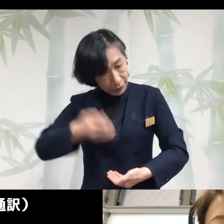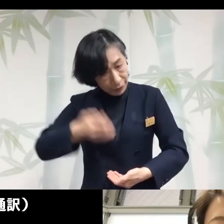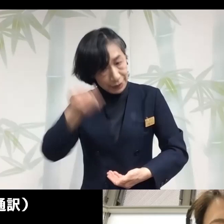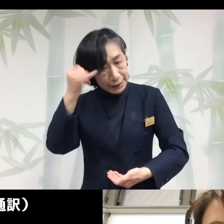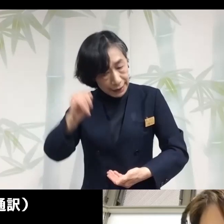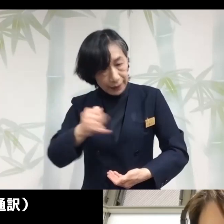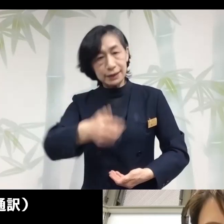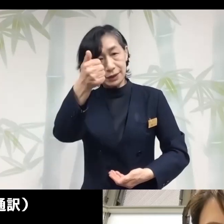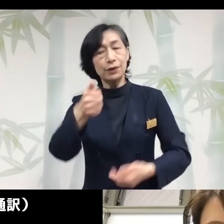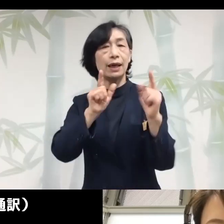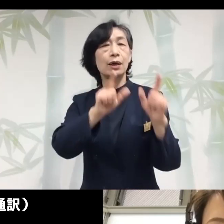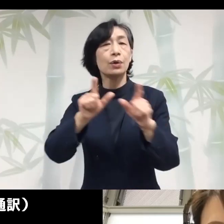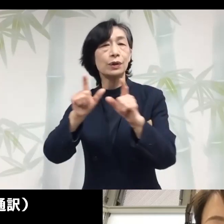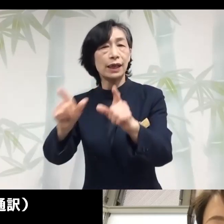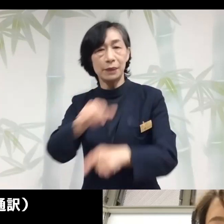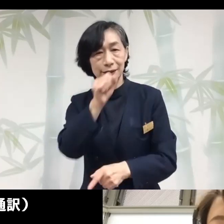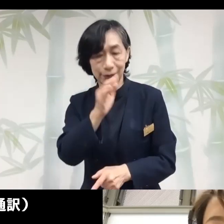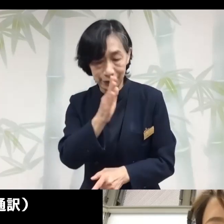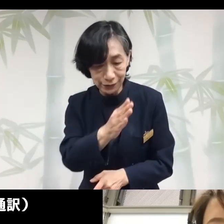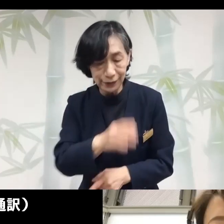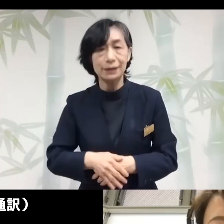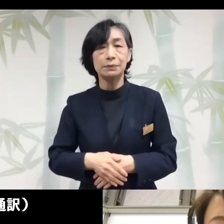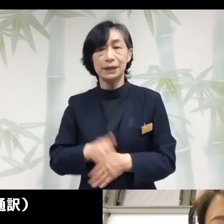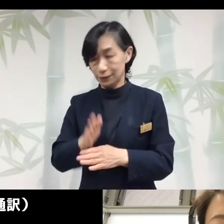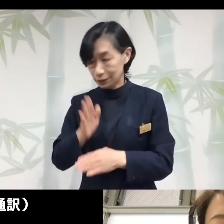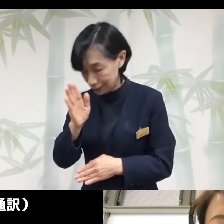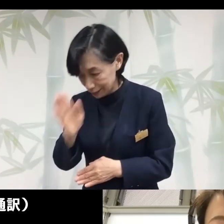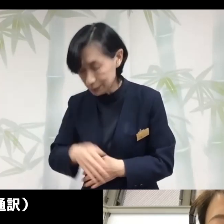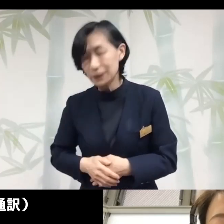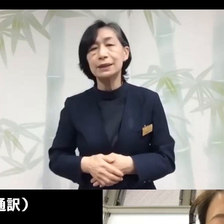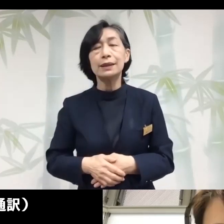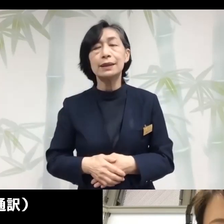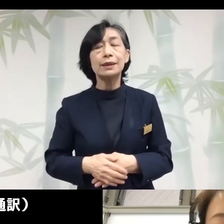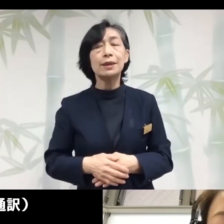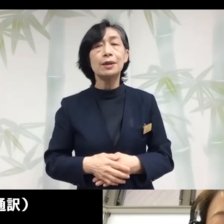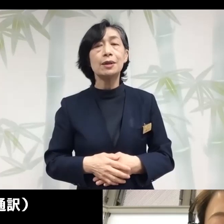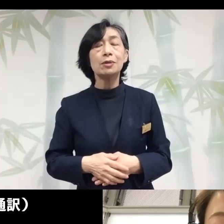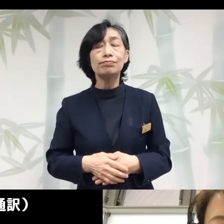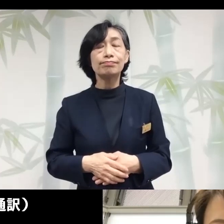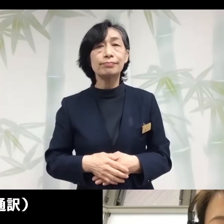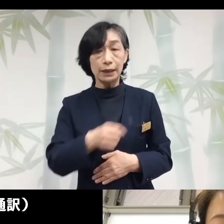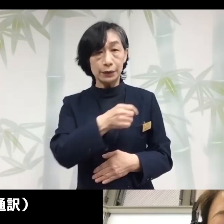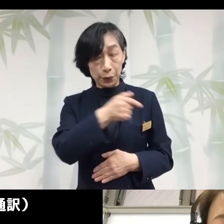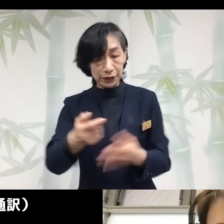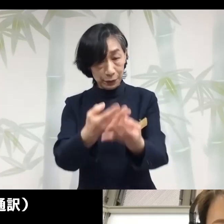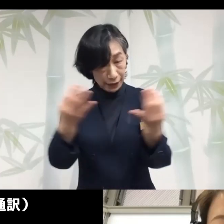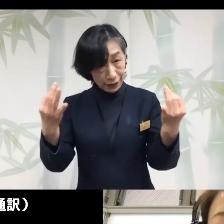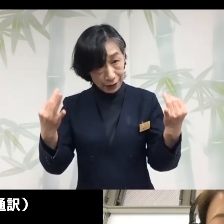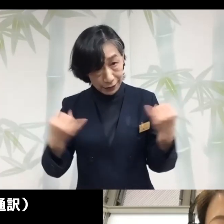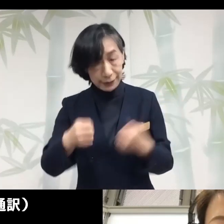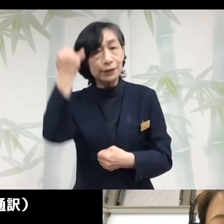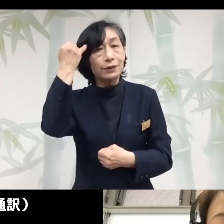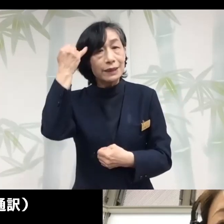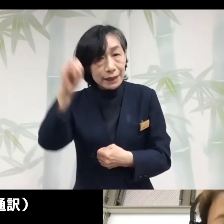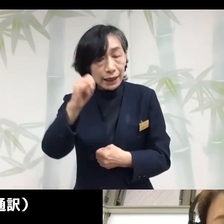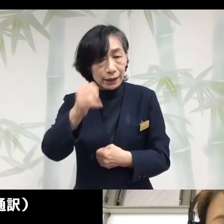長よろしくお願いいたします。 はい、お願いします。 さあ、今回ですね、とてもたくさんの方からのご意見、ご質